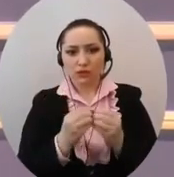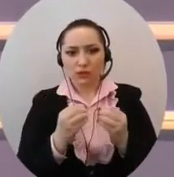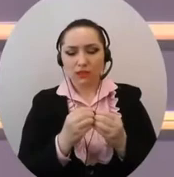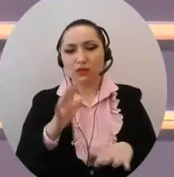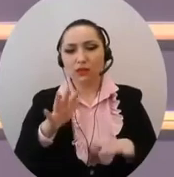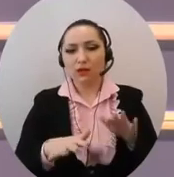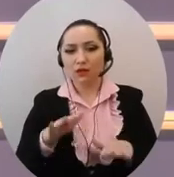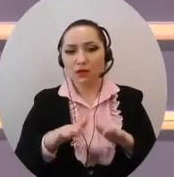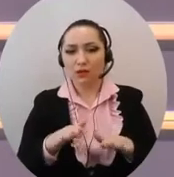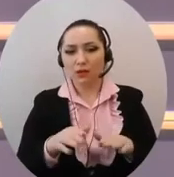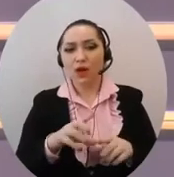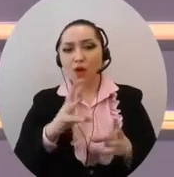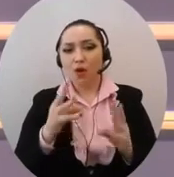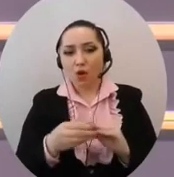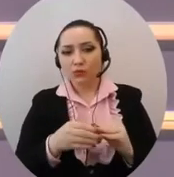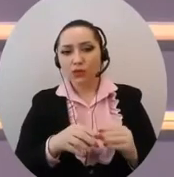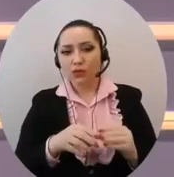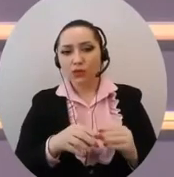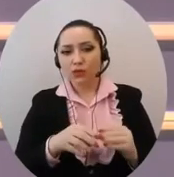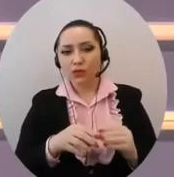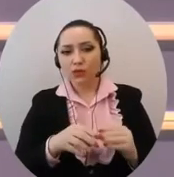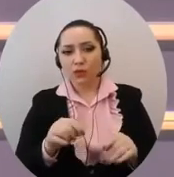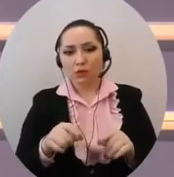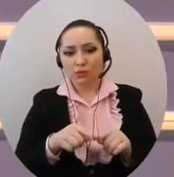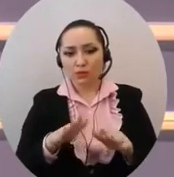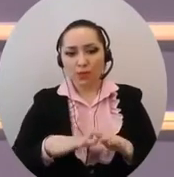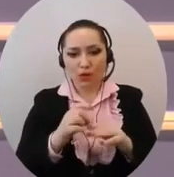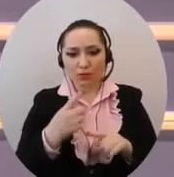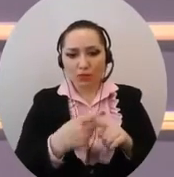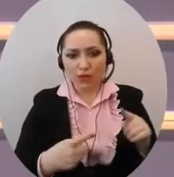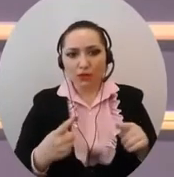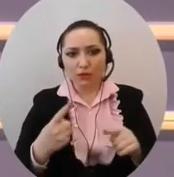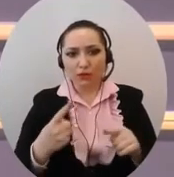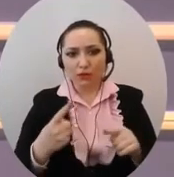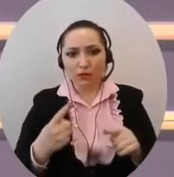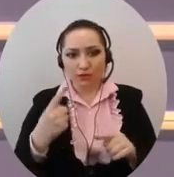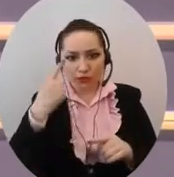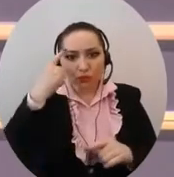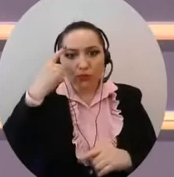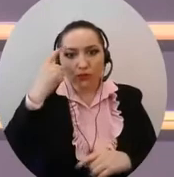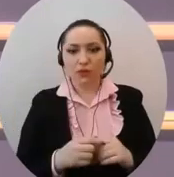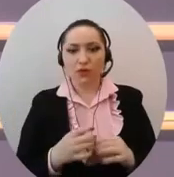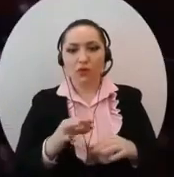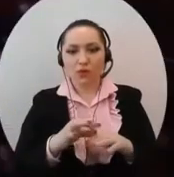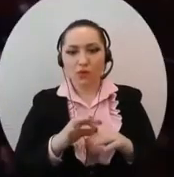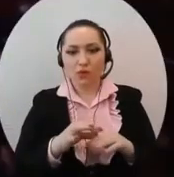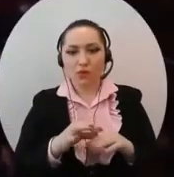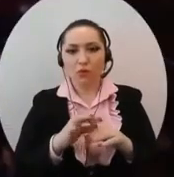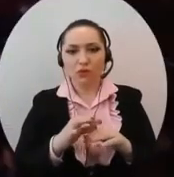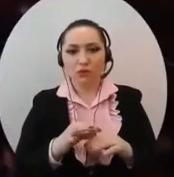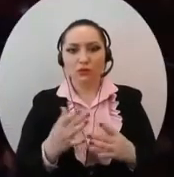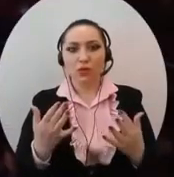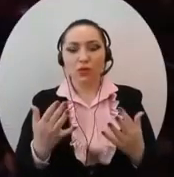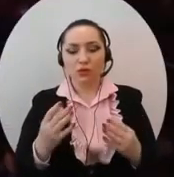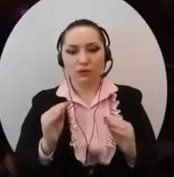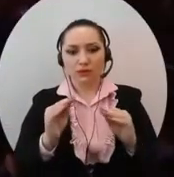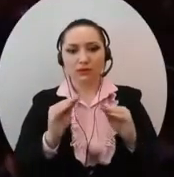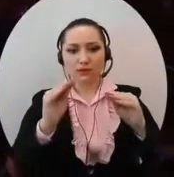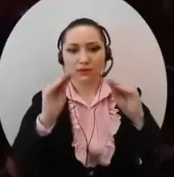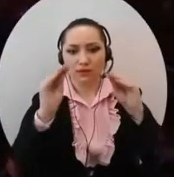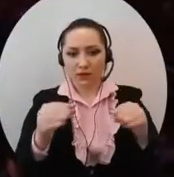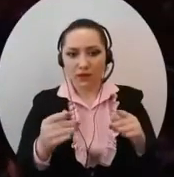площадь кожи от 1,5 до 2 метров квадратных. Вдумайтесь, то есть сколько всего кожа у нас составляет. Подумайте еще